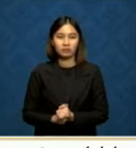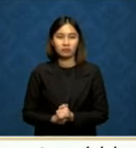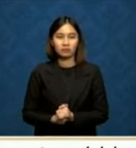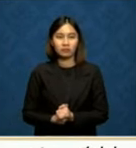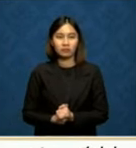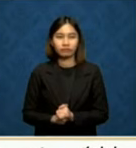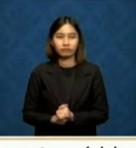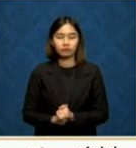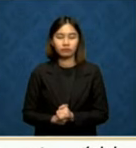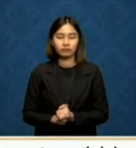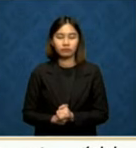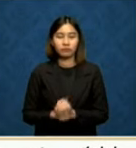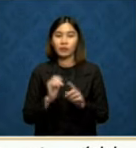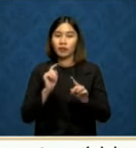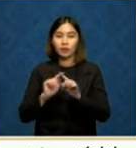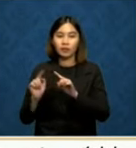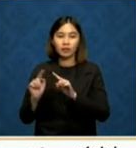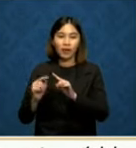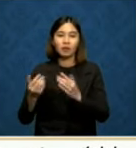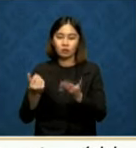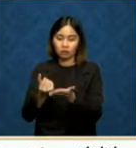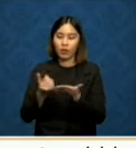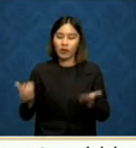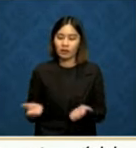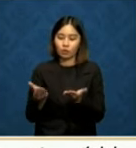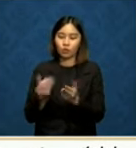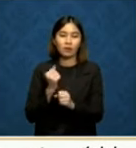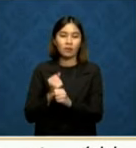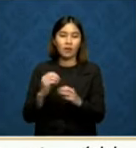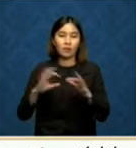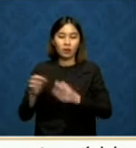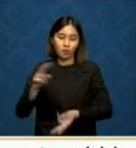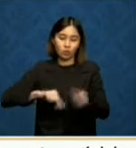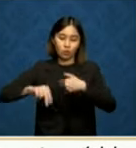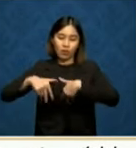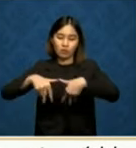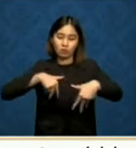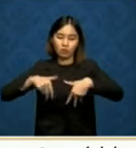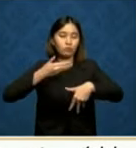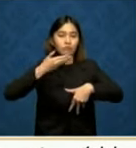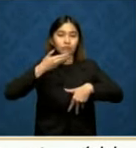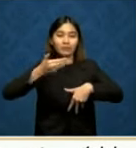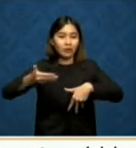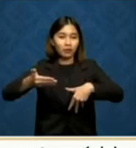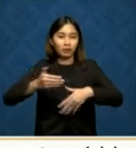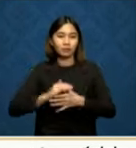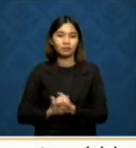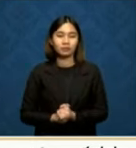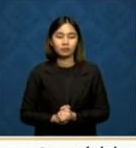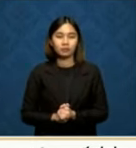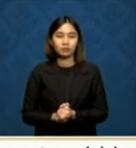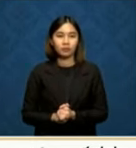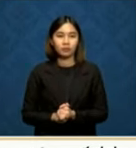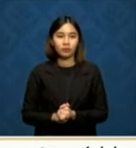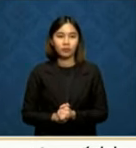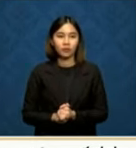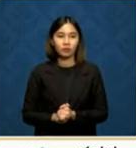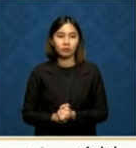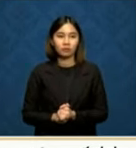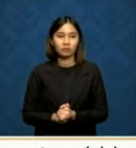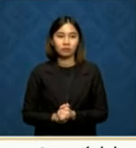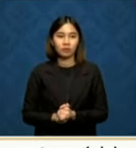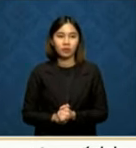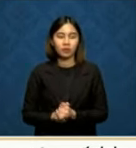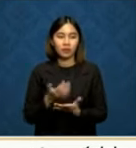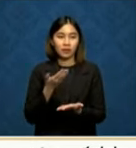ยาหรอท่านพันทินเนี่ยก็สัสนุนกันทำงานเรื่การค้มคลองผู้บรยโภคมาโดยตลอดนะคะแล้วก็เรื่อง